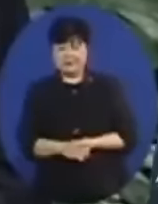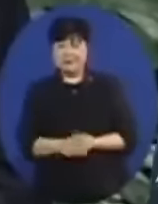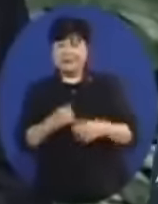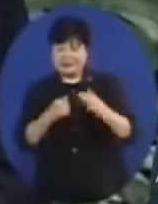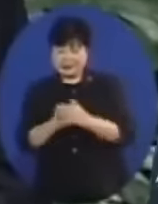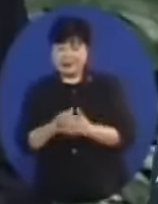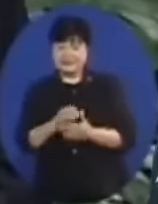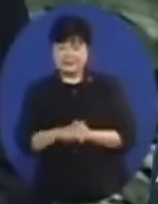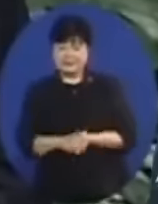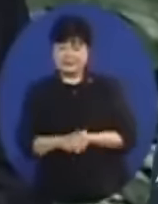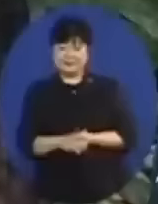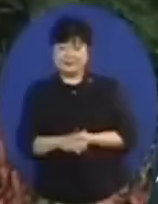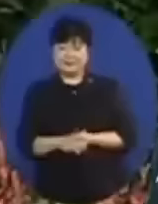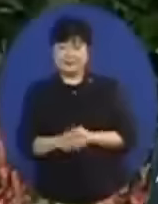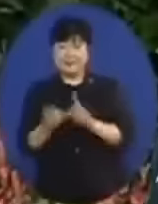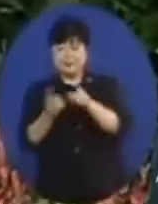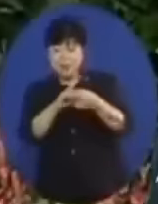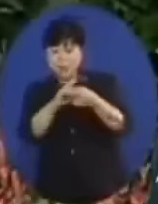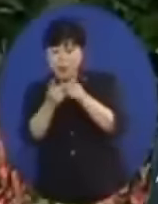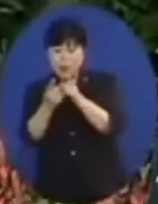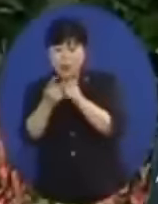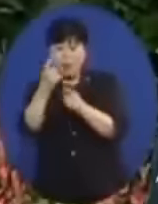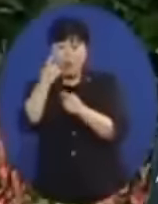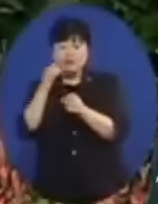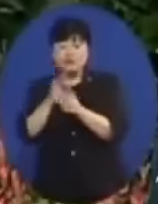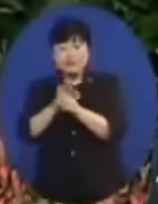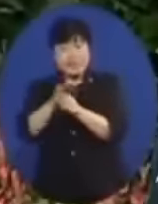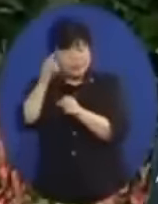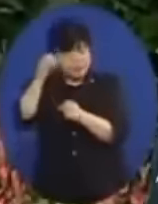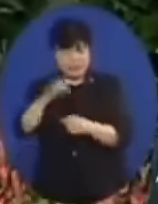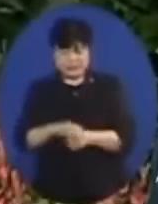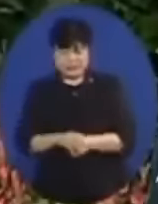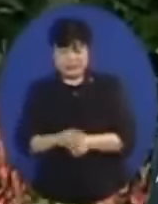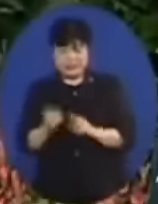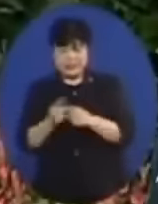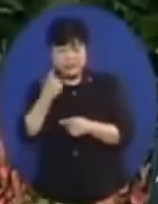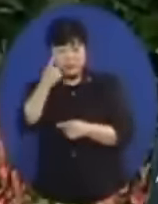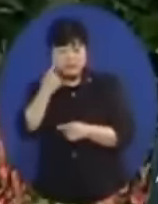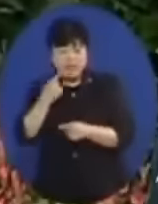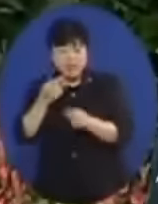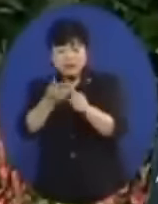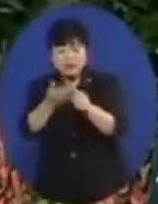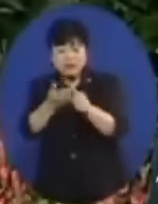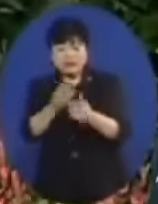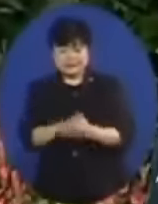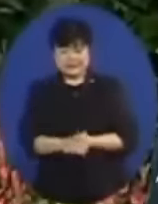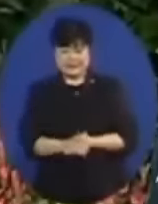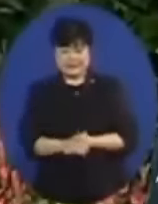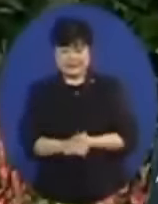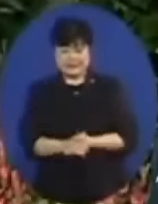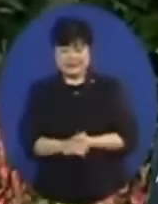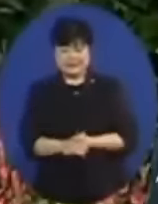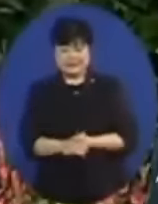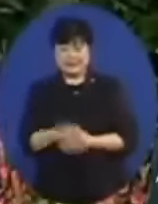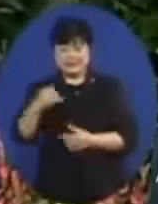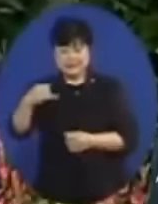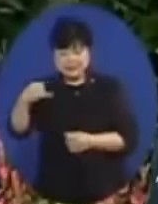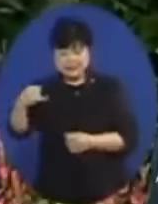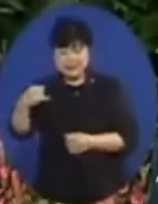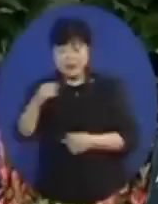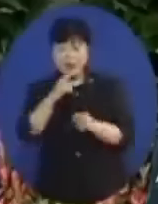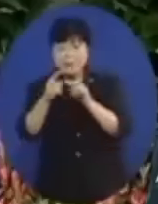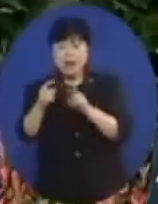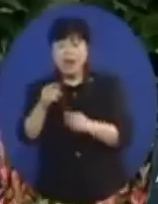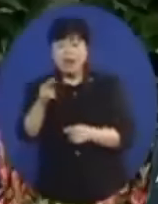그러므로 우리가 서로 다 불쌍히 여기며 살라는 것입니다. 요한 1서 3장 18절에 자녀들아 우리가